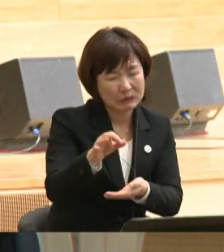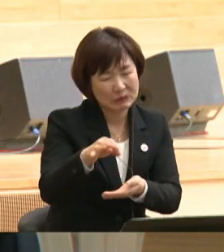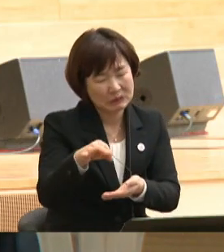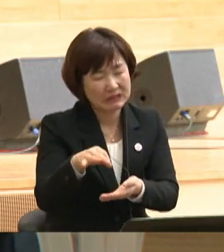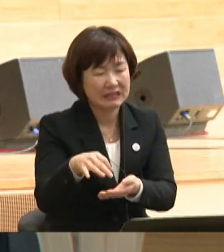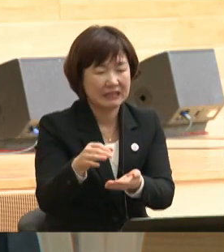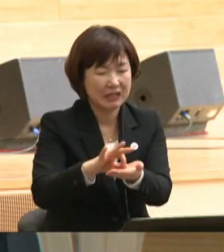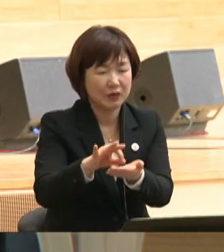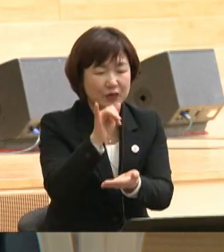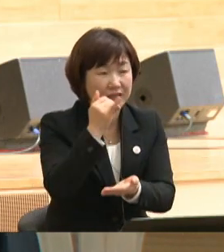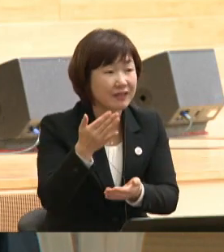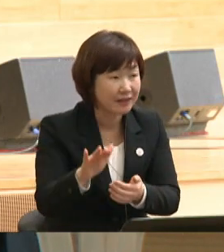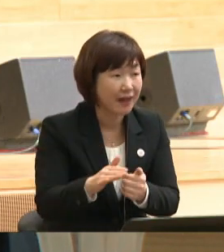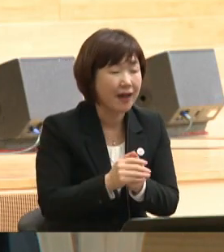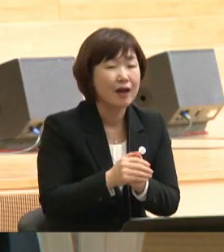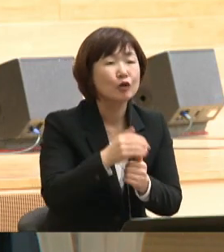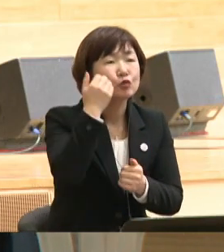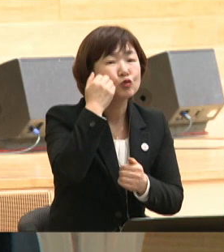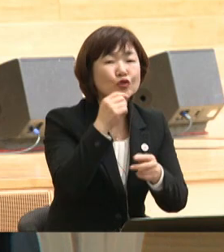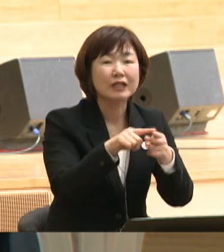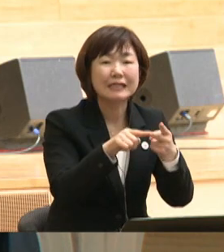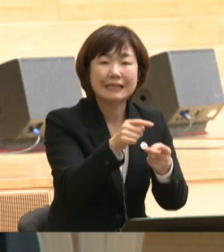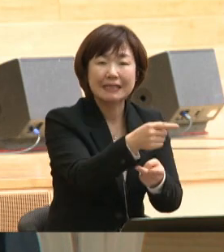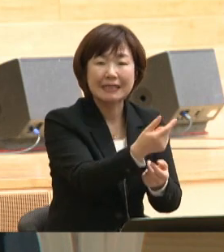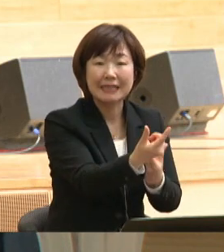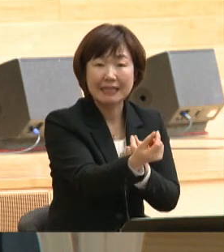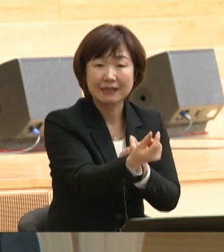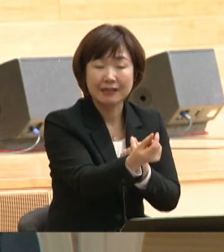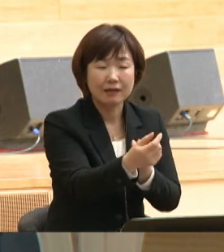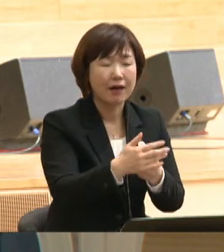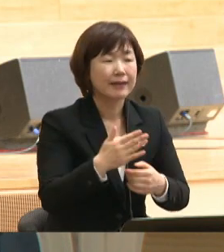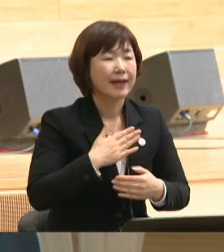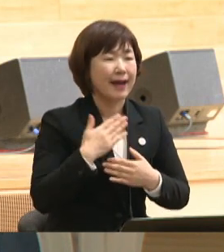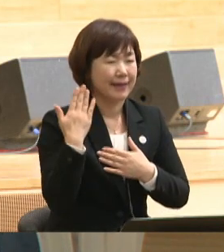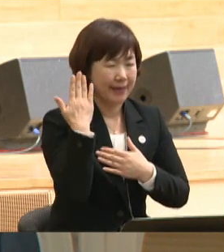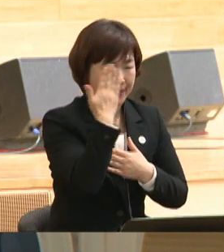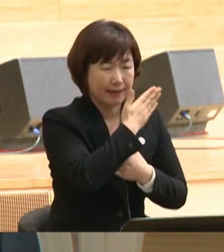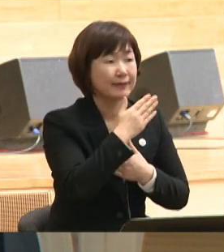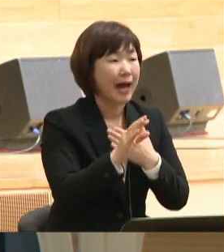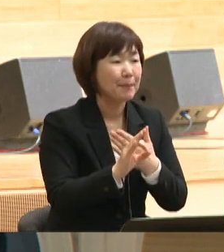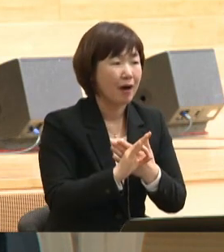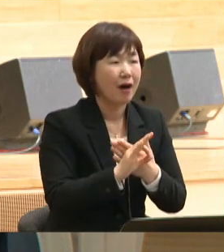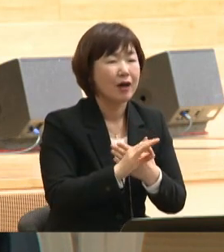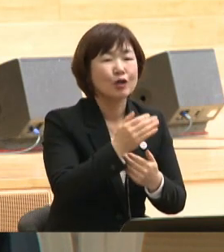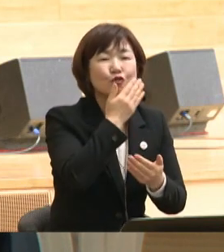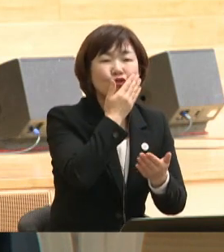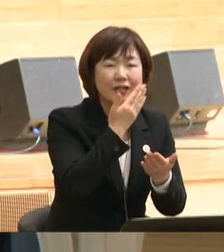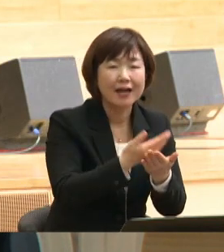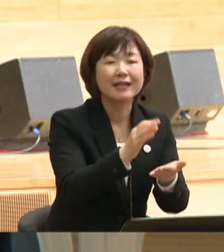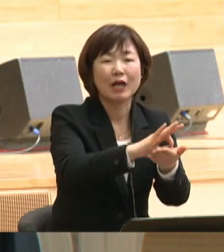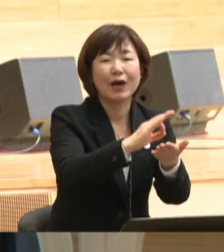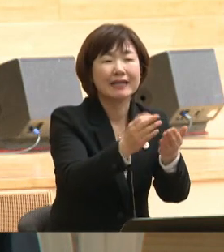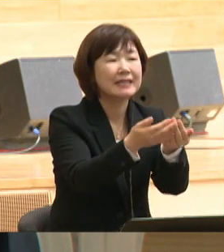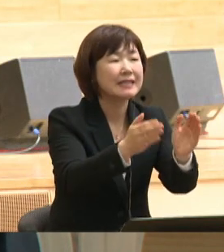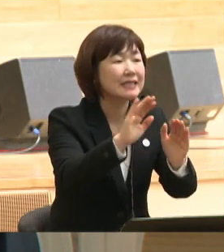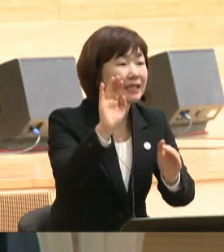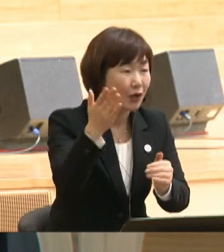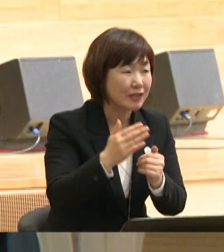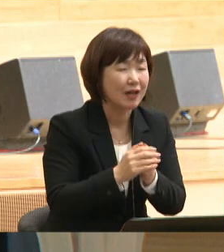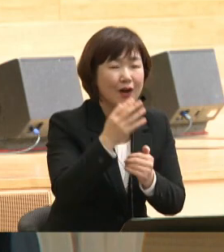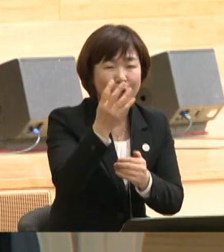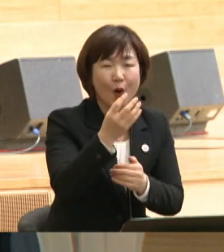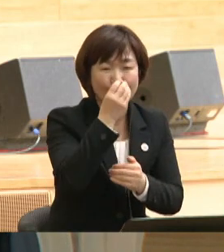것도 있나니 그러므로 누구든지 이런 것에서 자기를 깨끗하게 하면 귀 쓰는 그릇이 되어 거룩하고